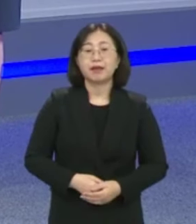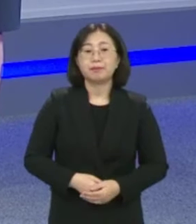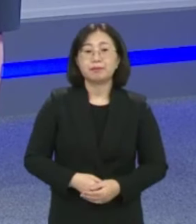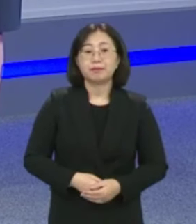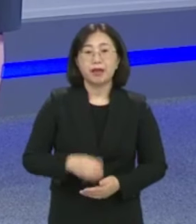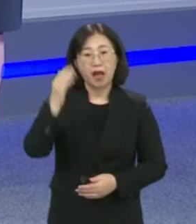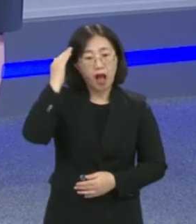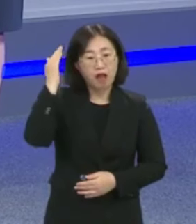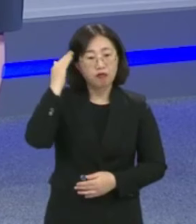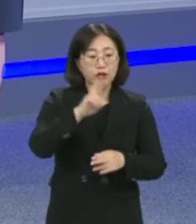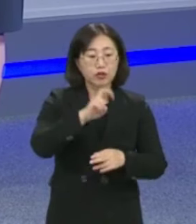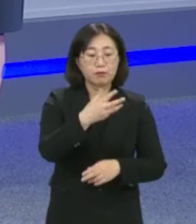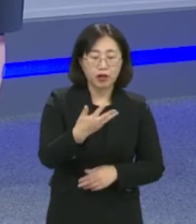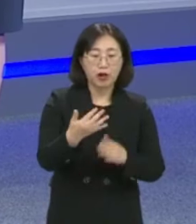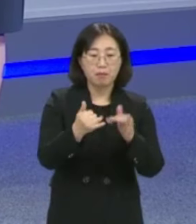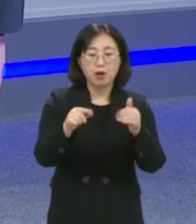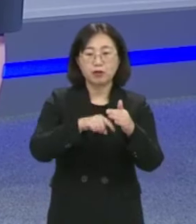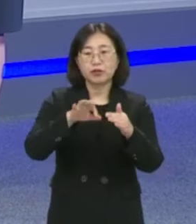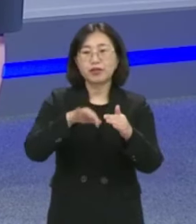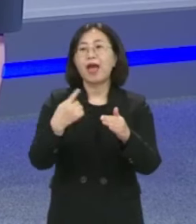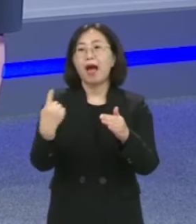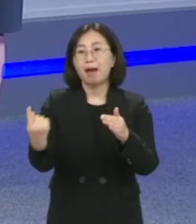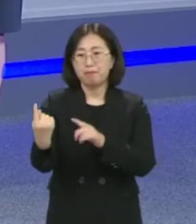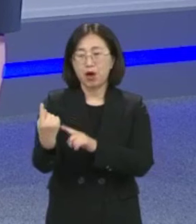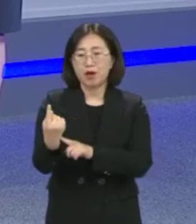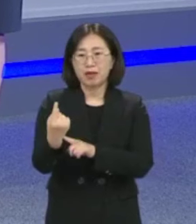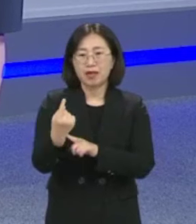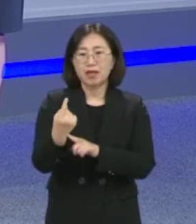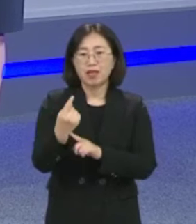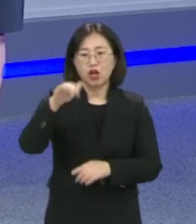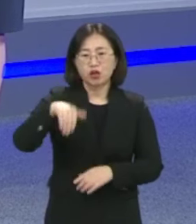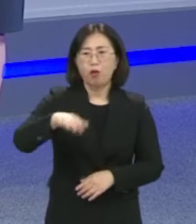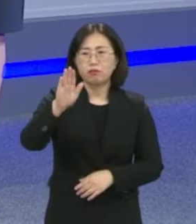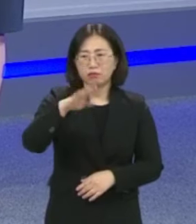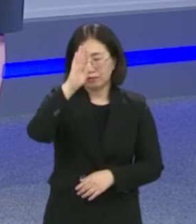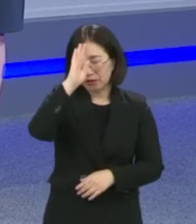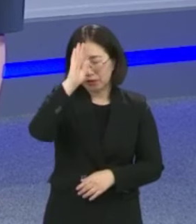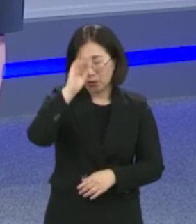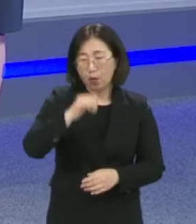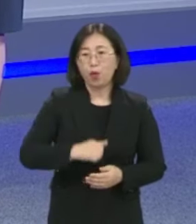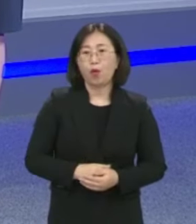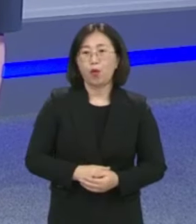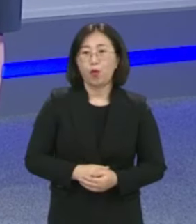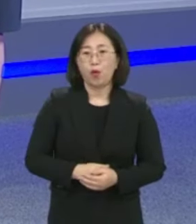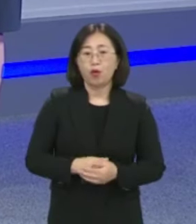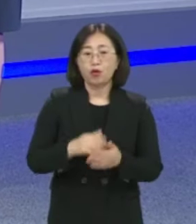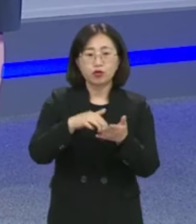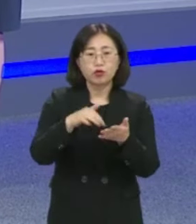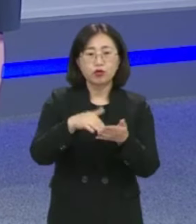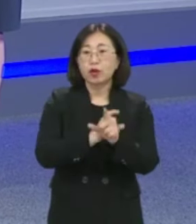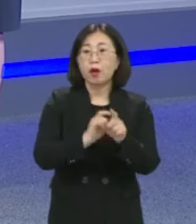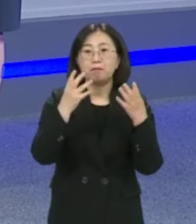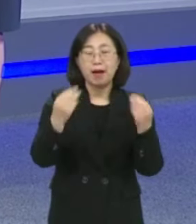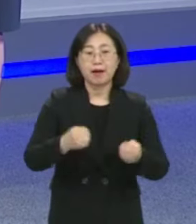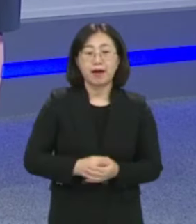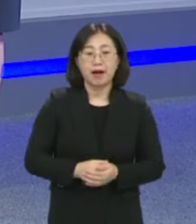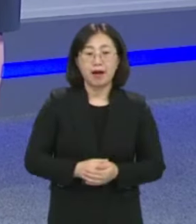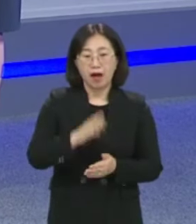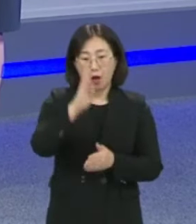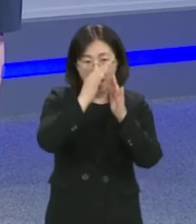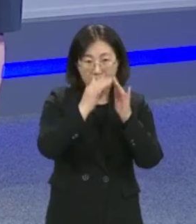국민 28명 가운데 한 명이 조 우울증을 겪고 있고 실제로 그 숫자는 훨씬 많을 텐데요 환자나 그